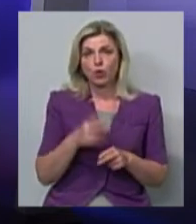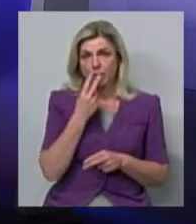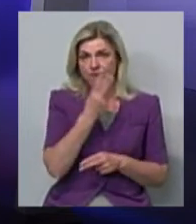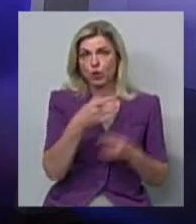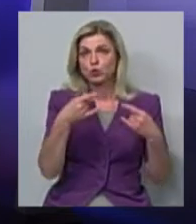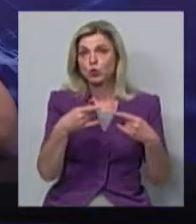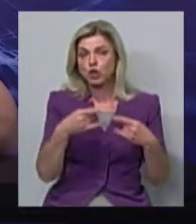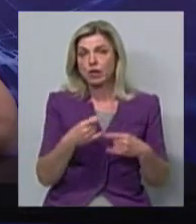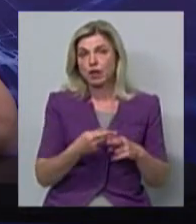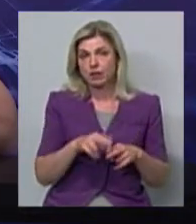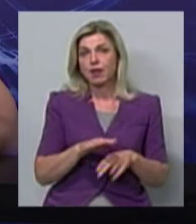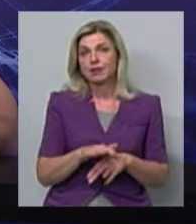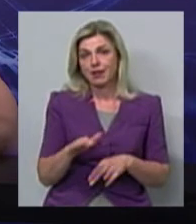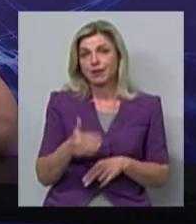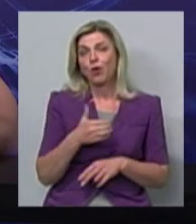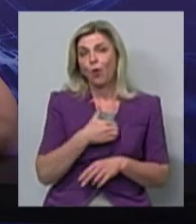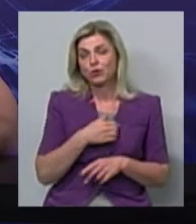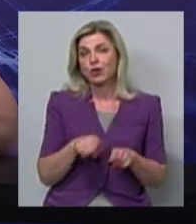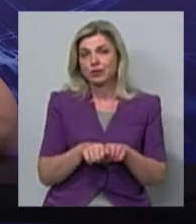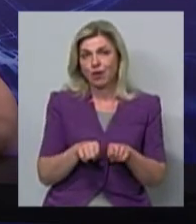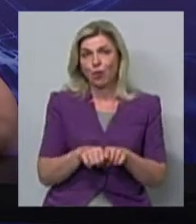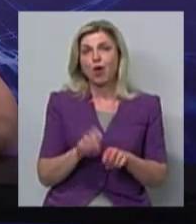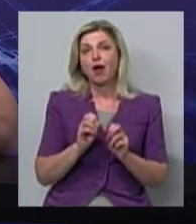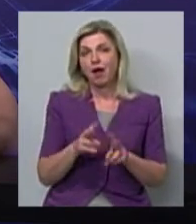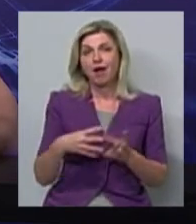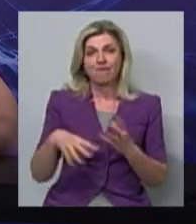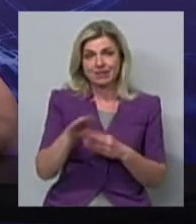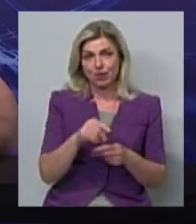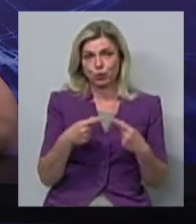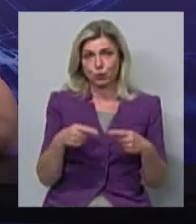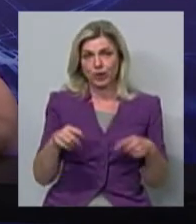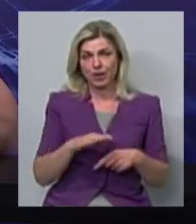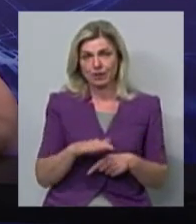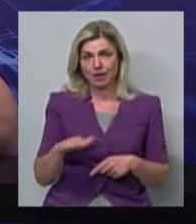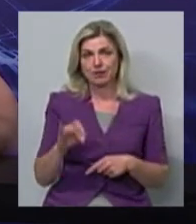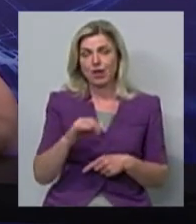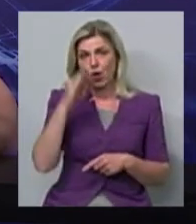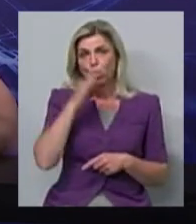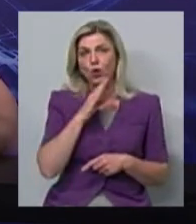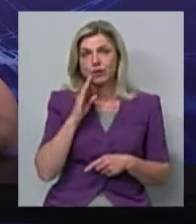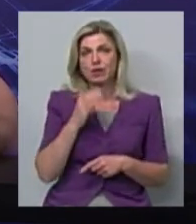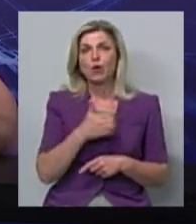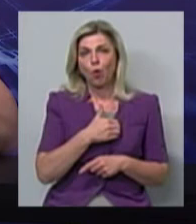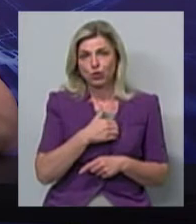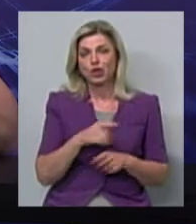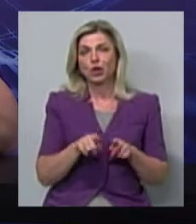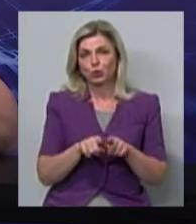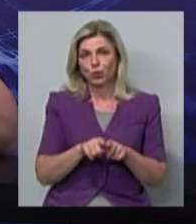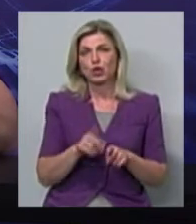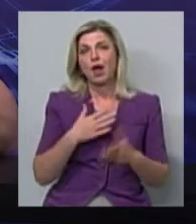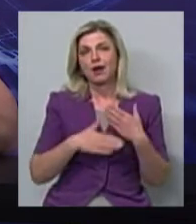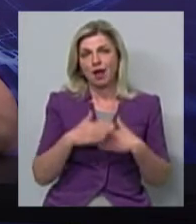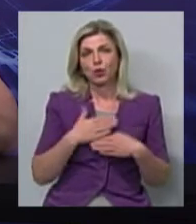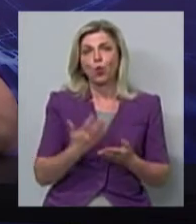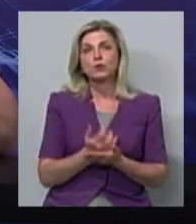это дети обычные, они хотят жить такой же жизнью, как и все другие дети, и родители хотят жить это так же, как все другие семьи, радоваться